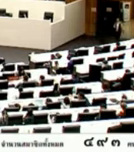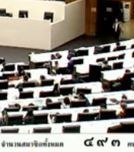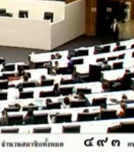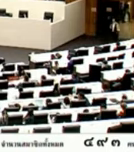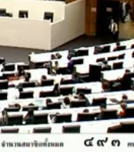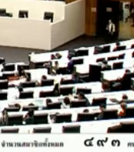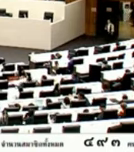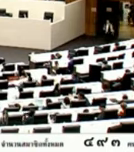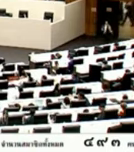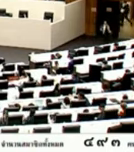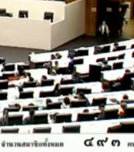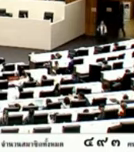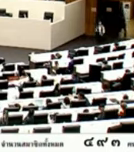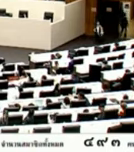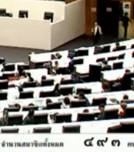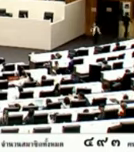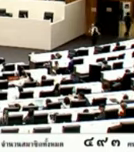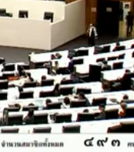เ